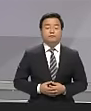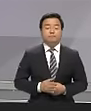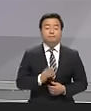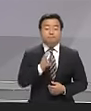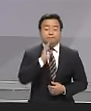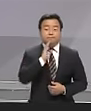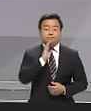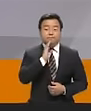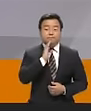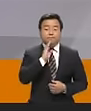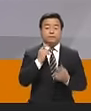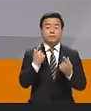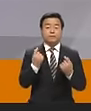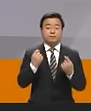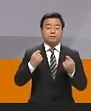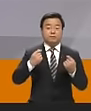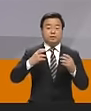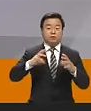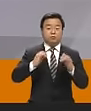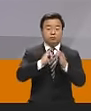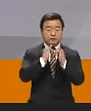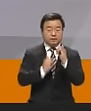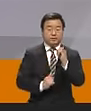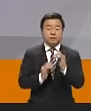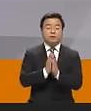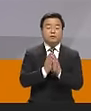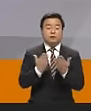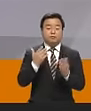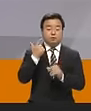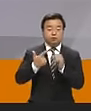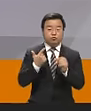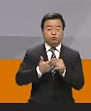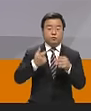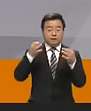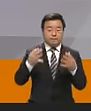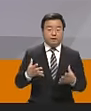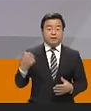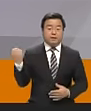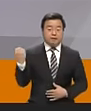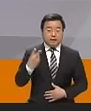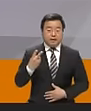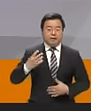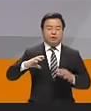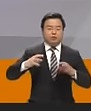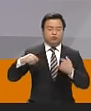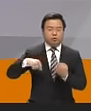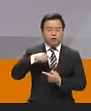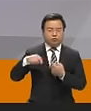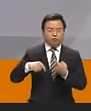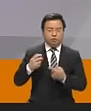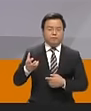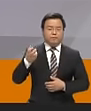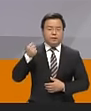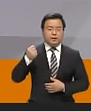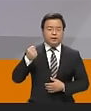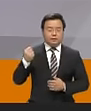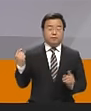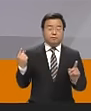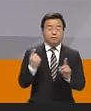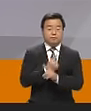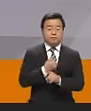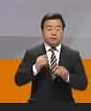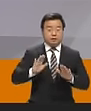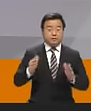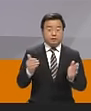네 이로서 역사 교과서는 6년 만에 다시 국정으로 돌아가게 됐습니다 자 그럼 그동안 역사 교과서는 어떤 변천